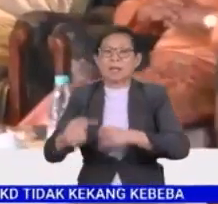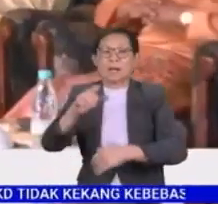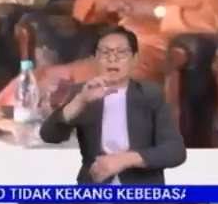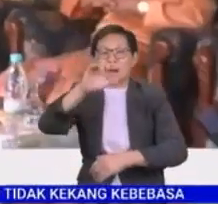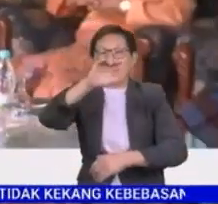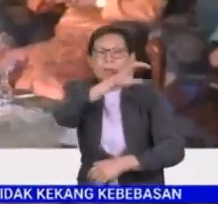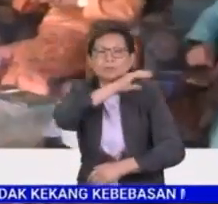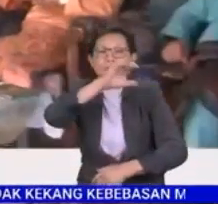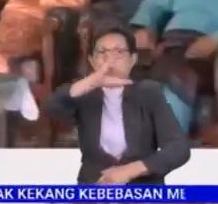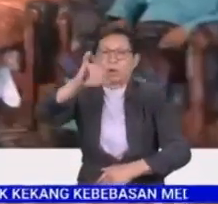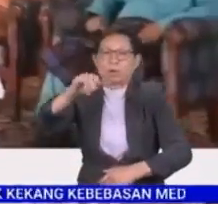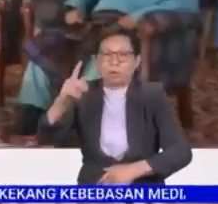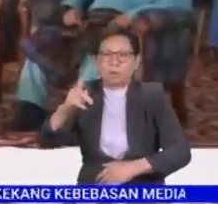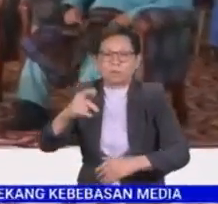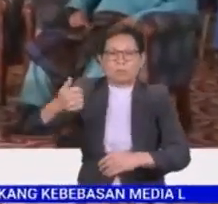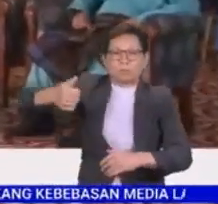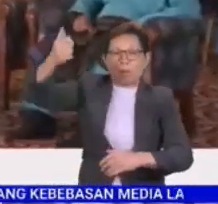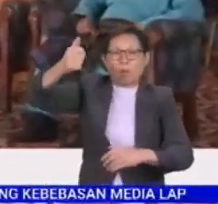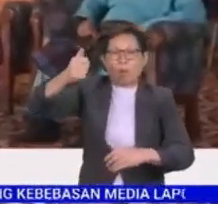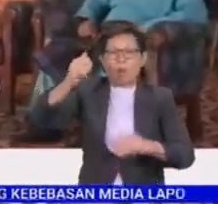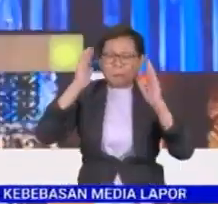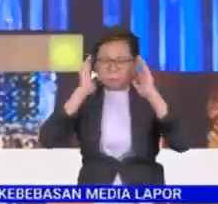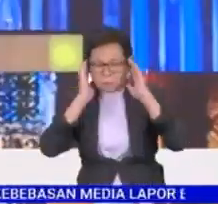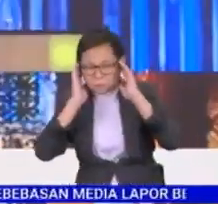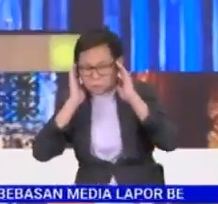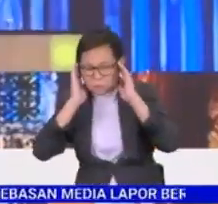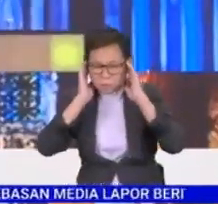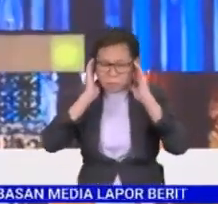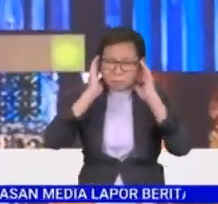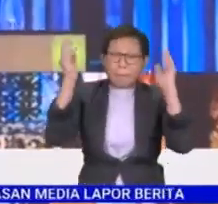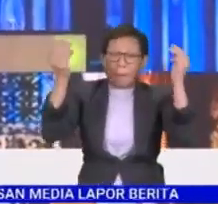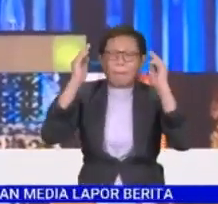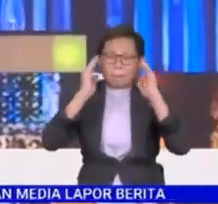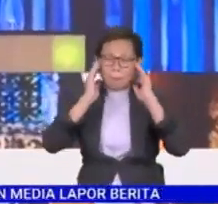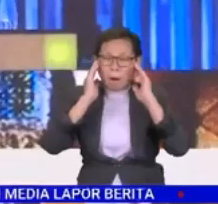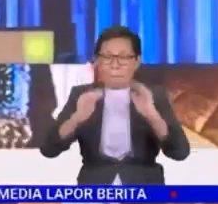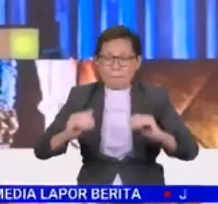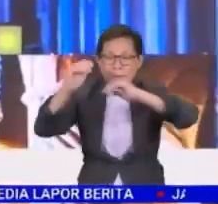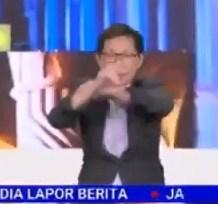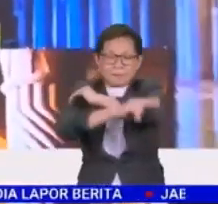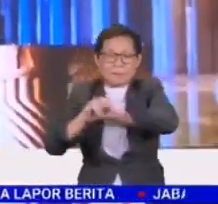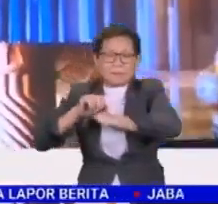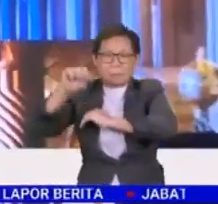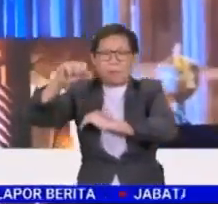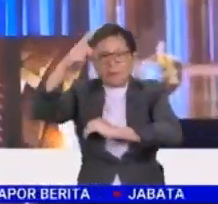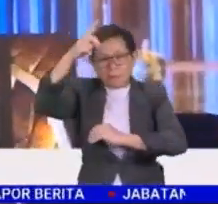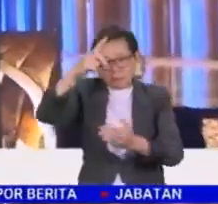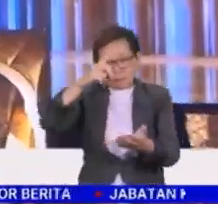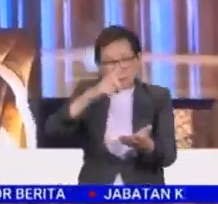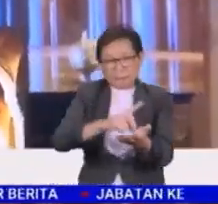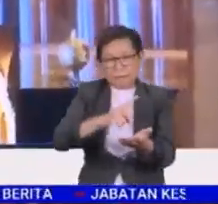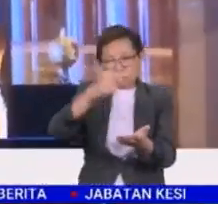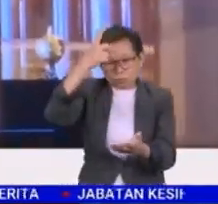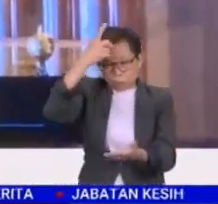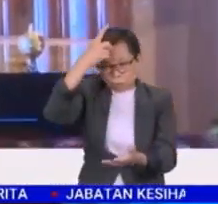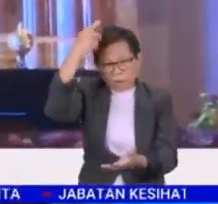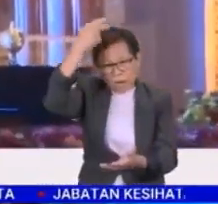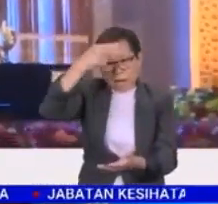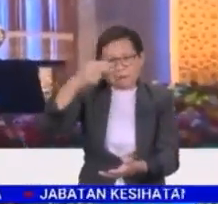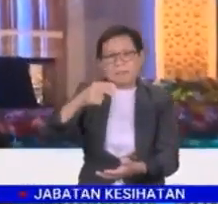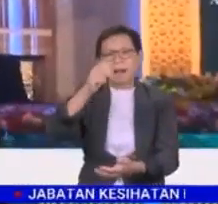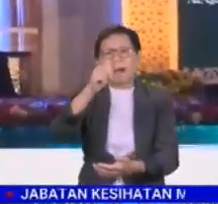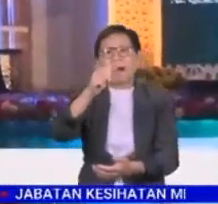kuasa induk majelis tilawah dan hafazan Alquran peringkat Negeri Datuk dokter haji Muhammad Arifin Muhammad Arif